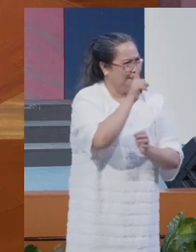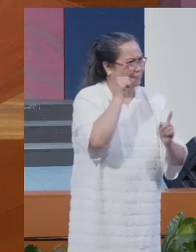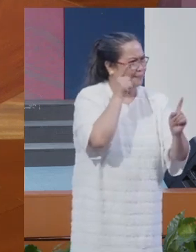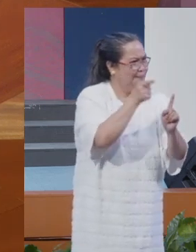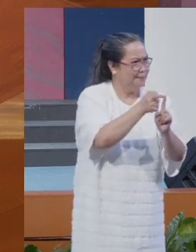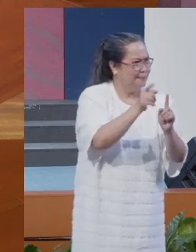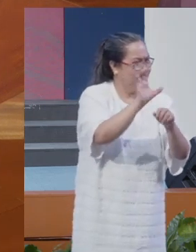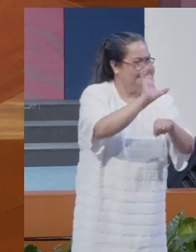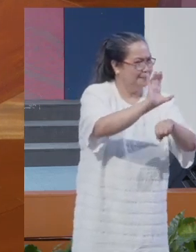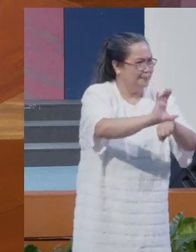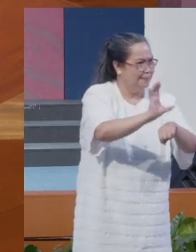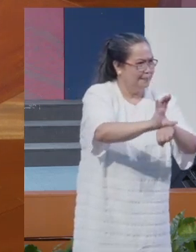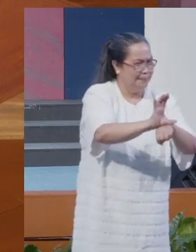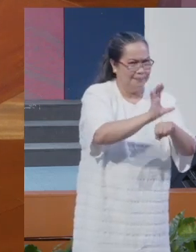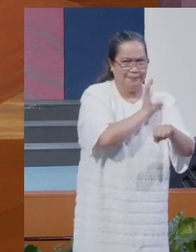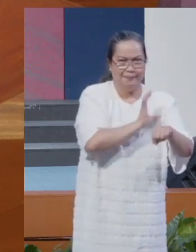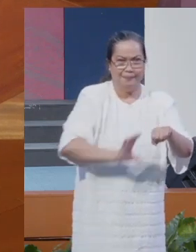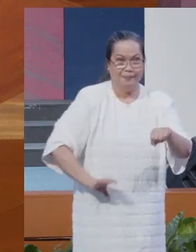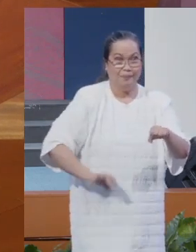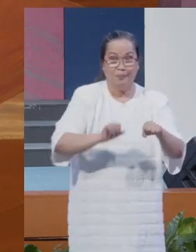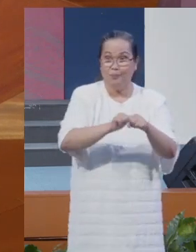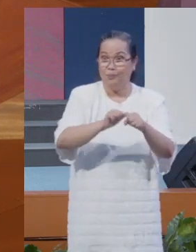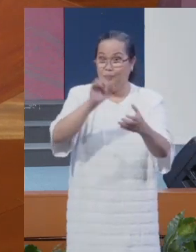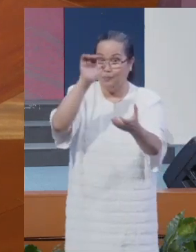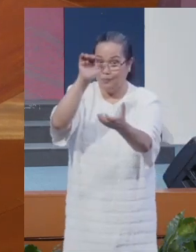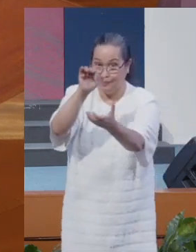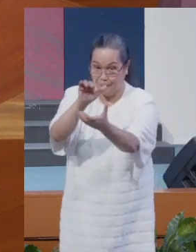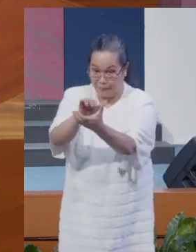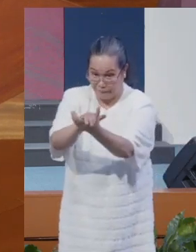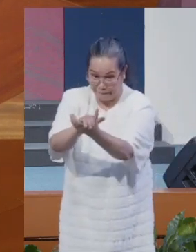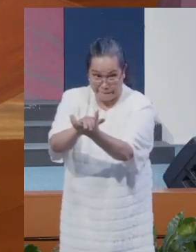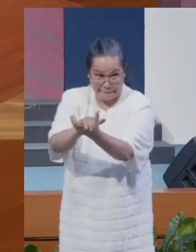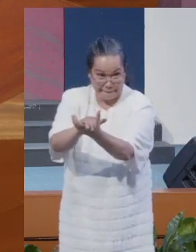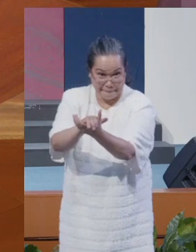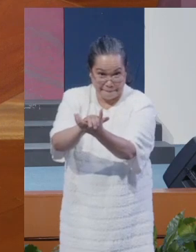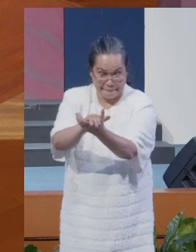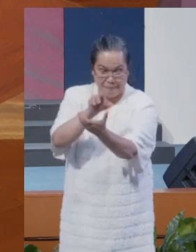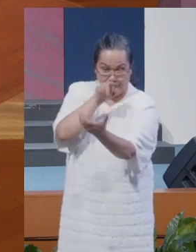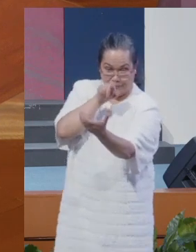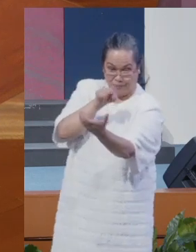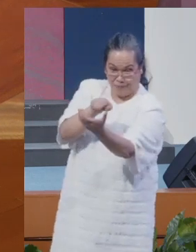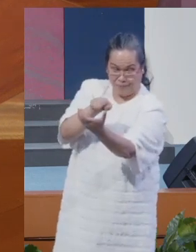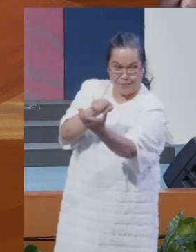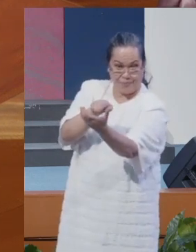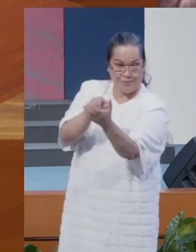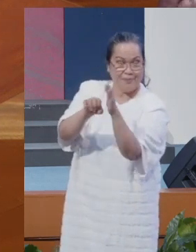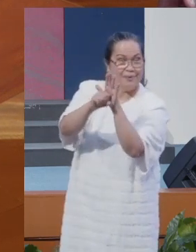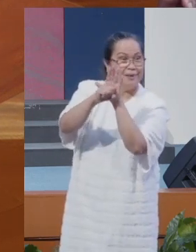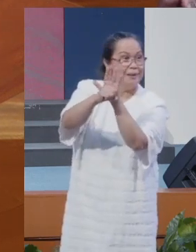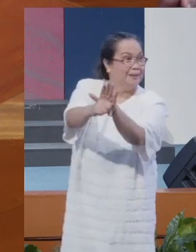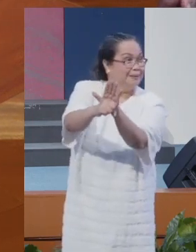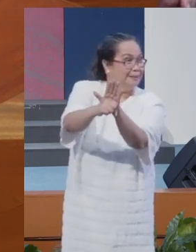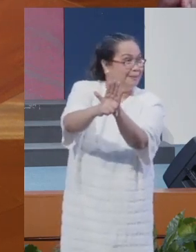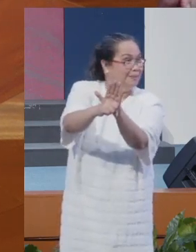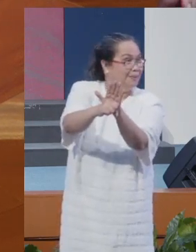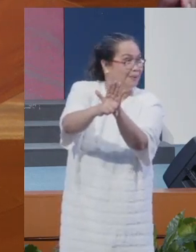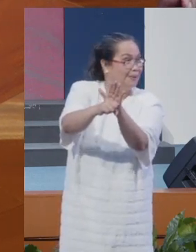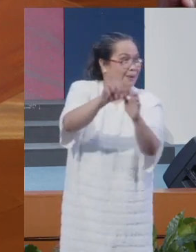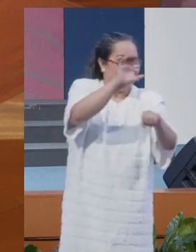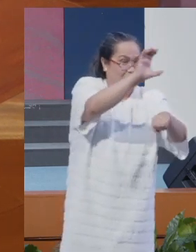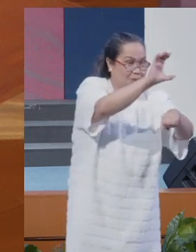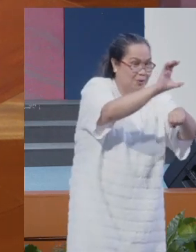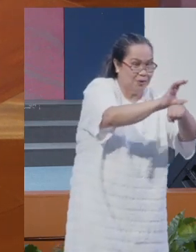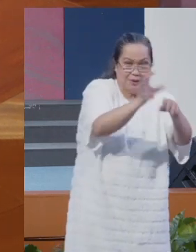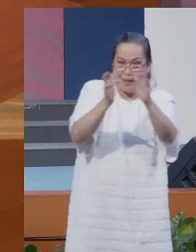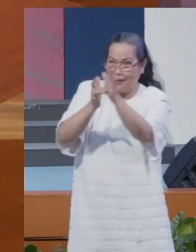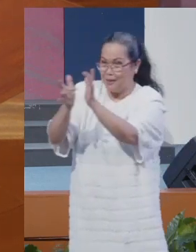the church." So ang pag-aasawa, ang marriage, ay isang simbolo ng relationship ni Jesus sa church. No? At